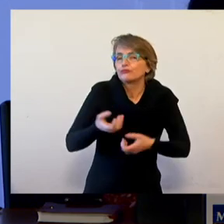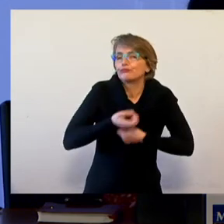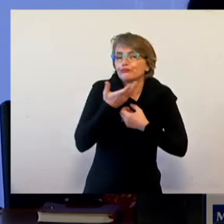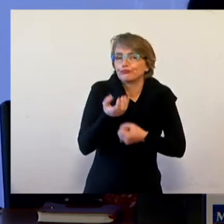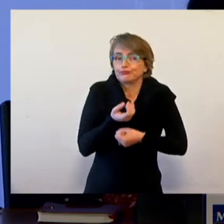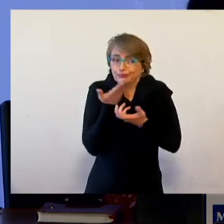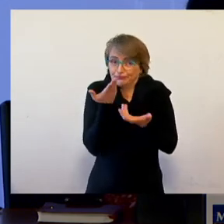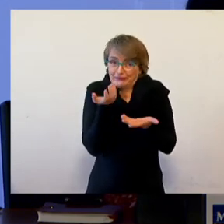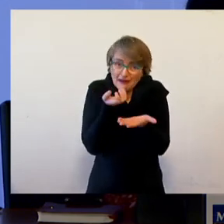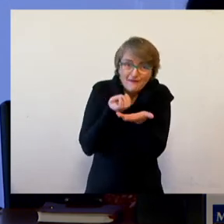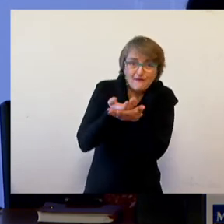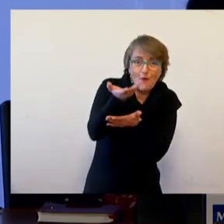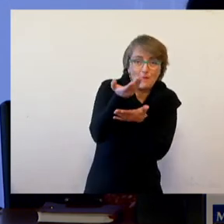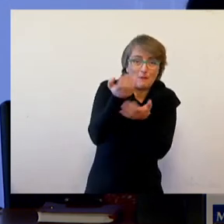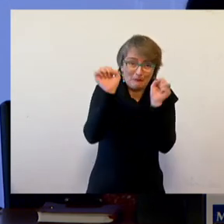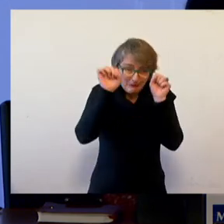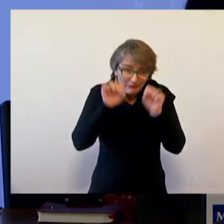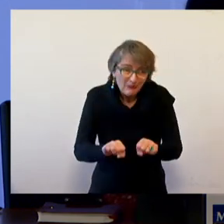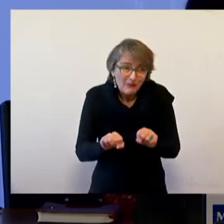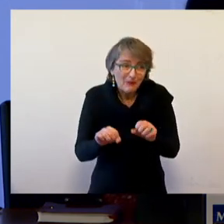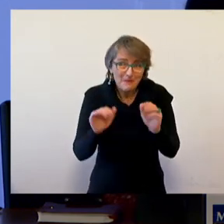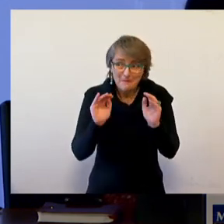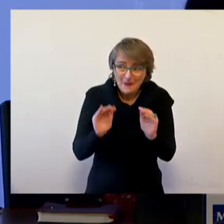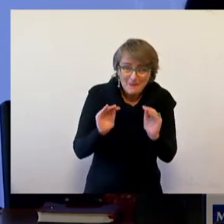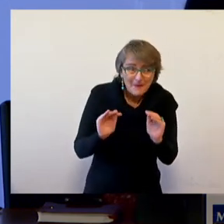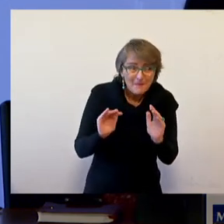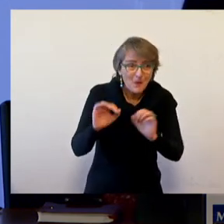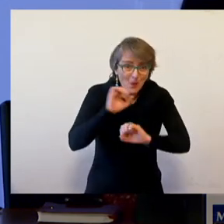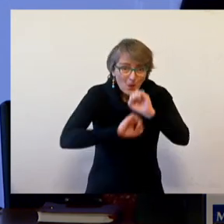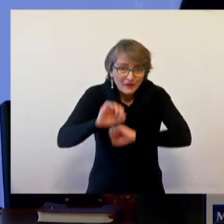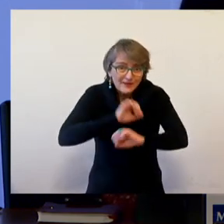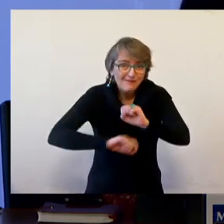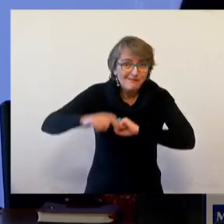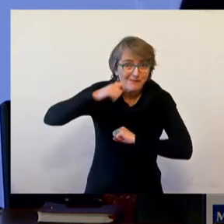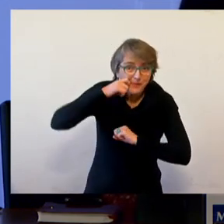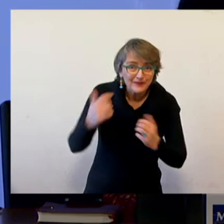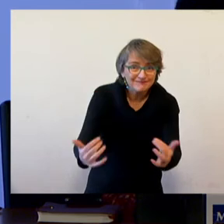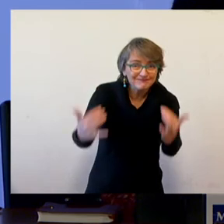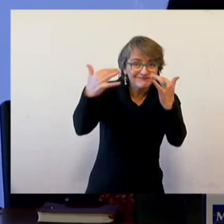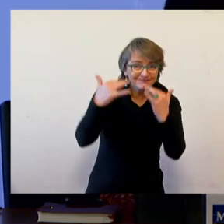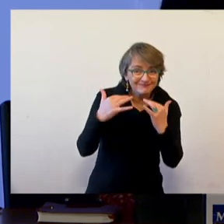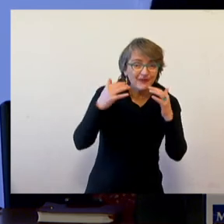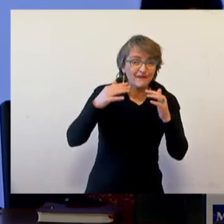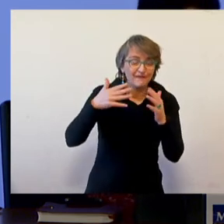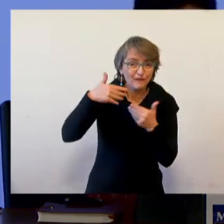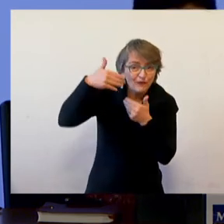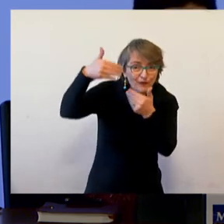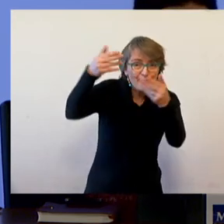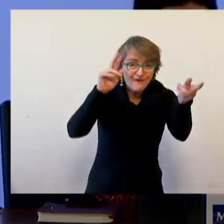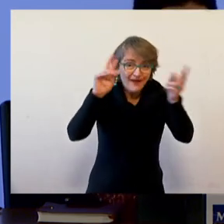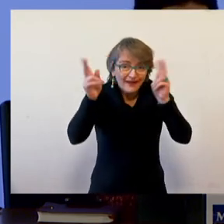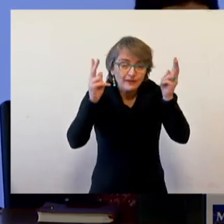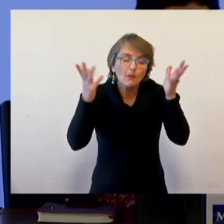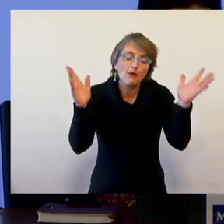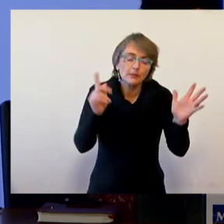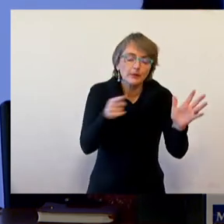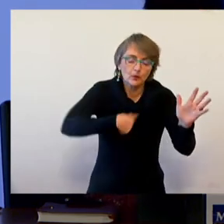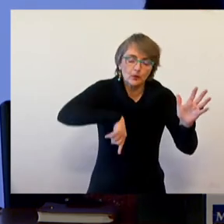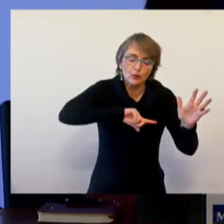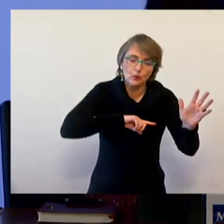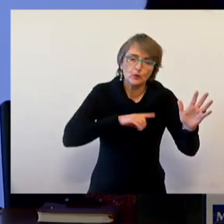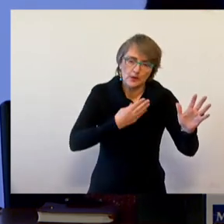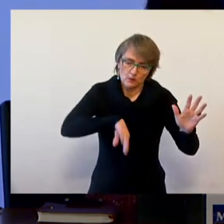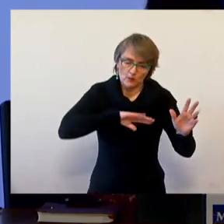nous pouvons tenir des cérémonies de vœux. Évidemment, nous agirons en responsabilité avec prudence et ferai